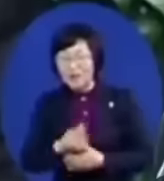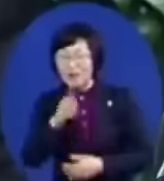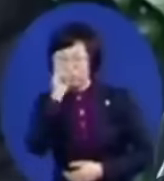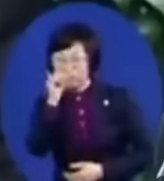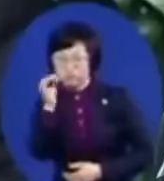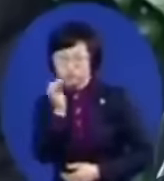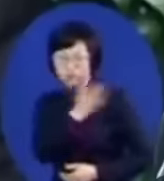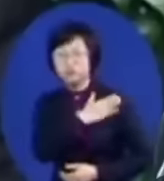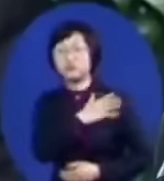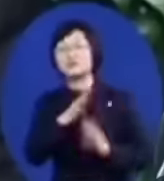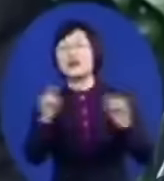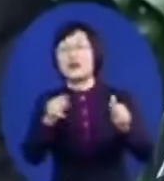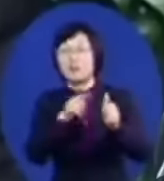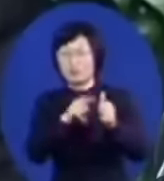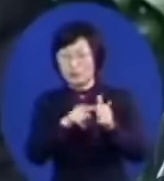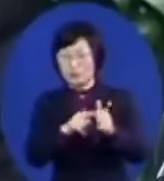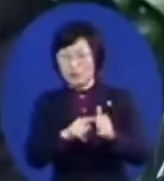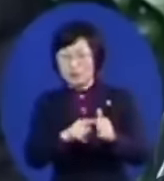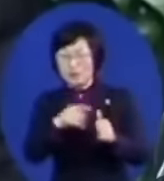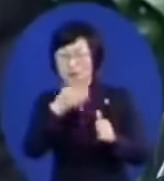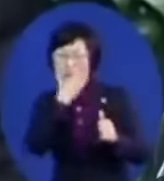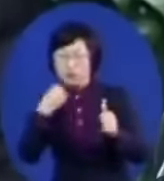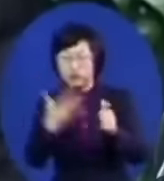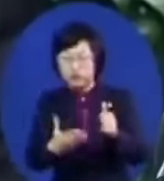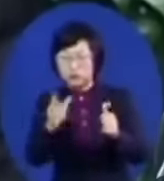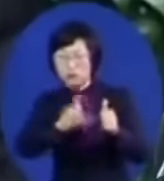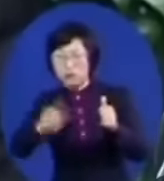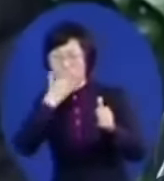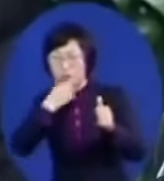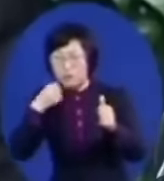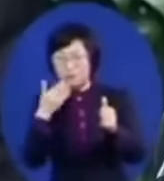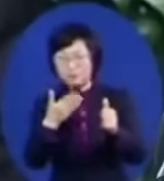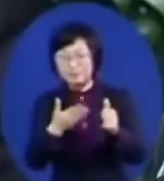거부였습니다. 하나님께서 내가 내게 복주고 복주며